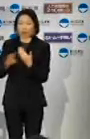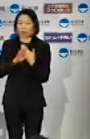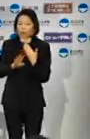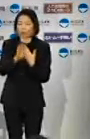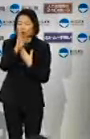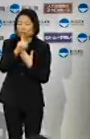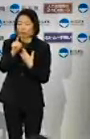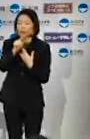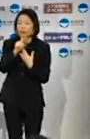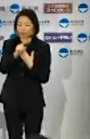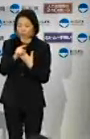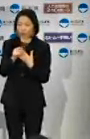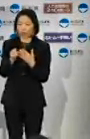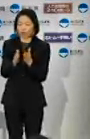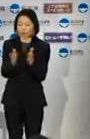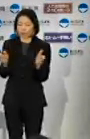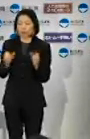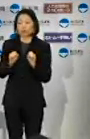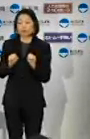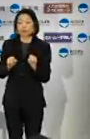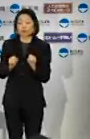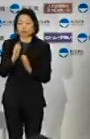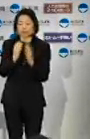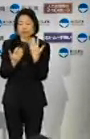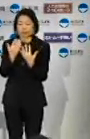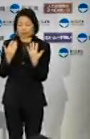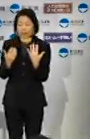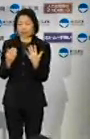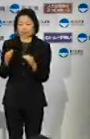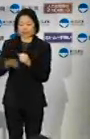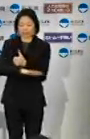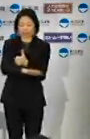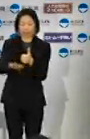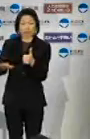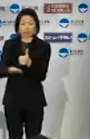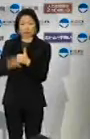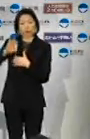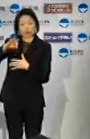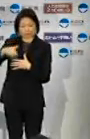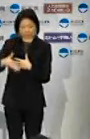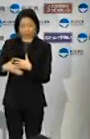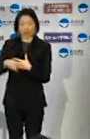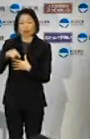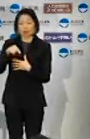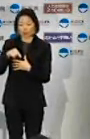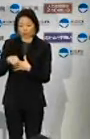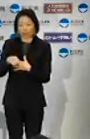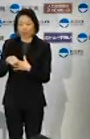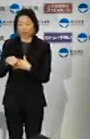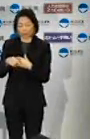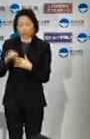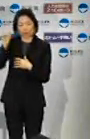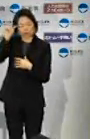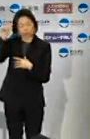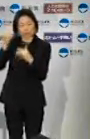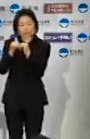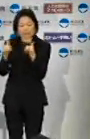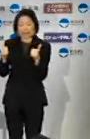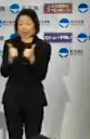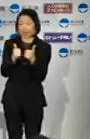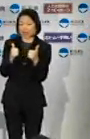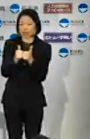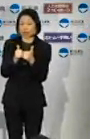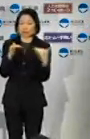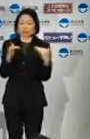でも広くやっている、森林環境税の導入というのを議論、別の有識者会議で議論して